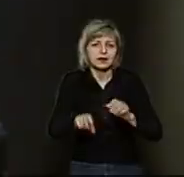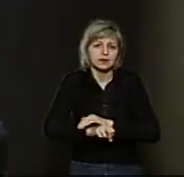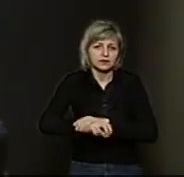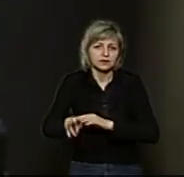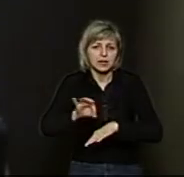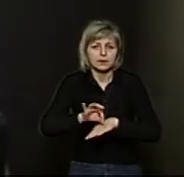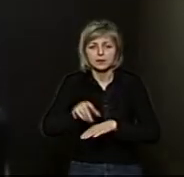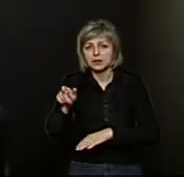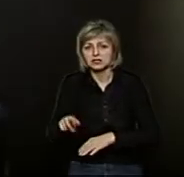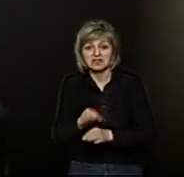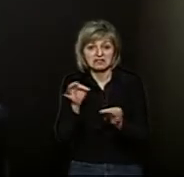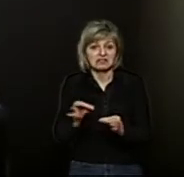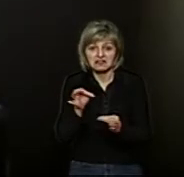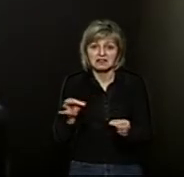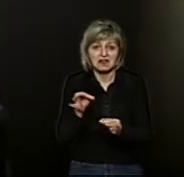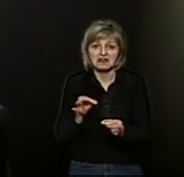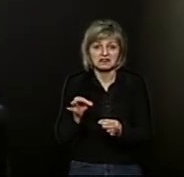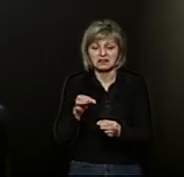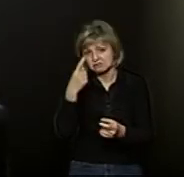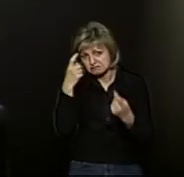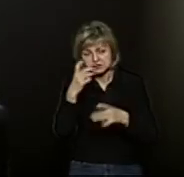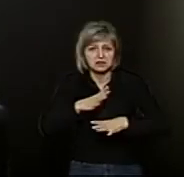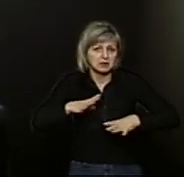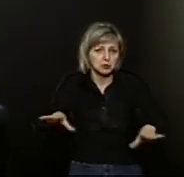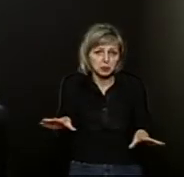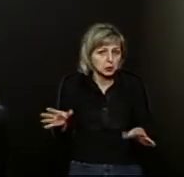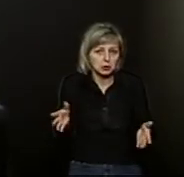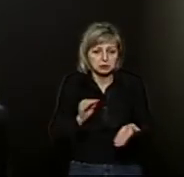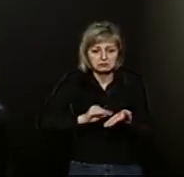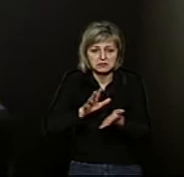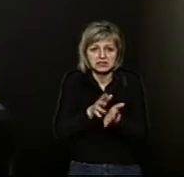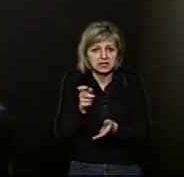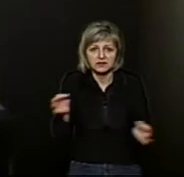пацієнт. Ні, заяв ніяких не було, звернень ніяких не було.